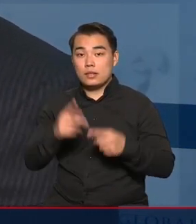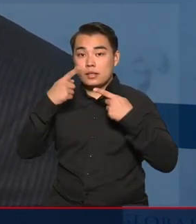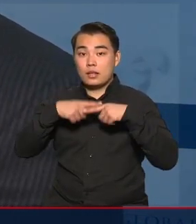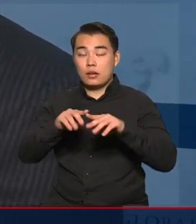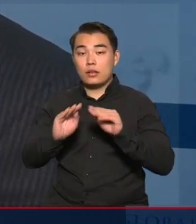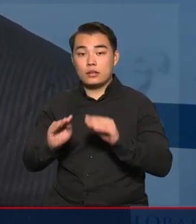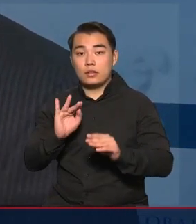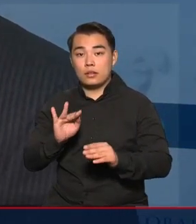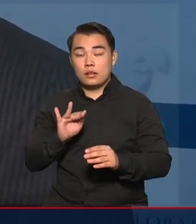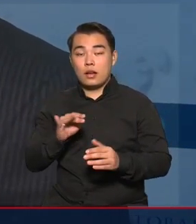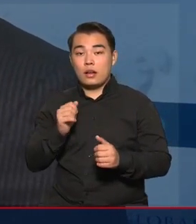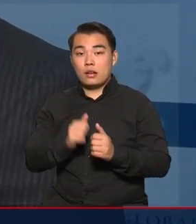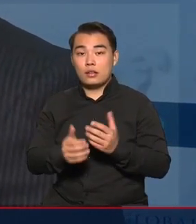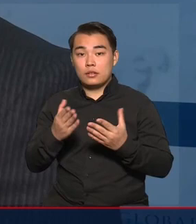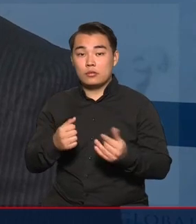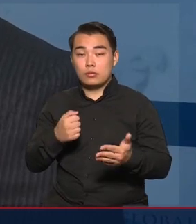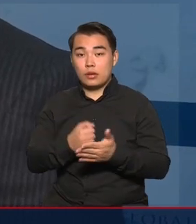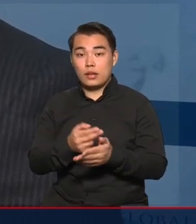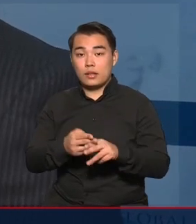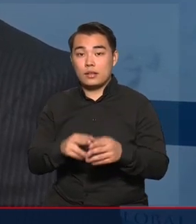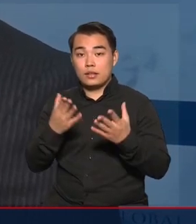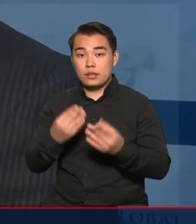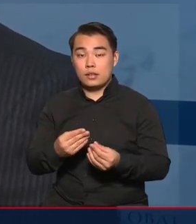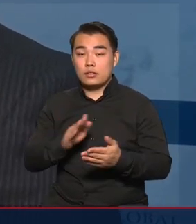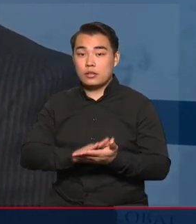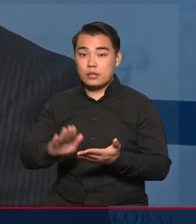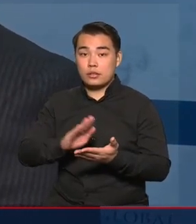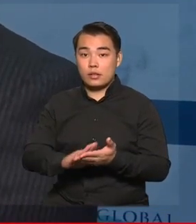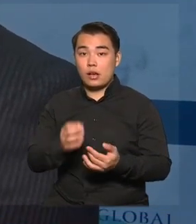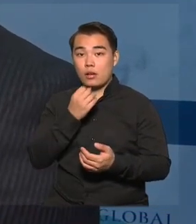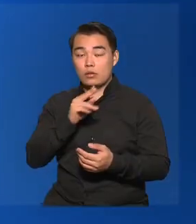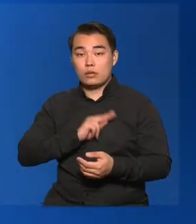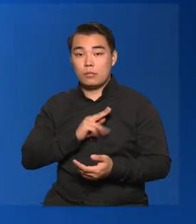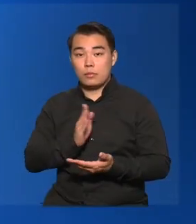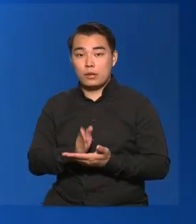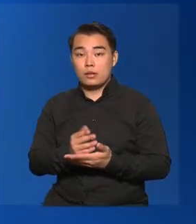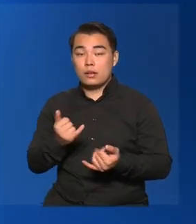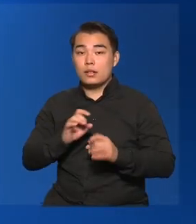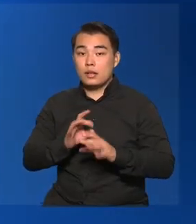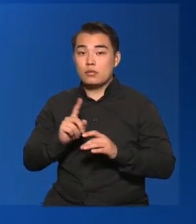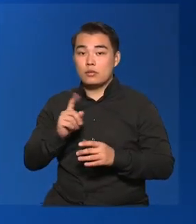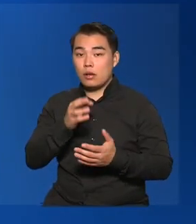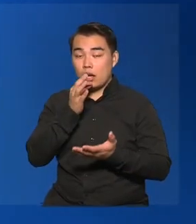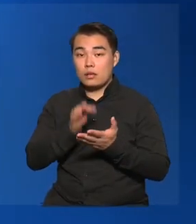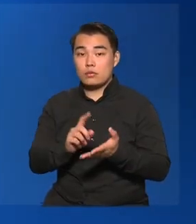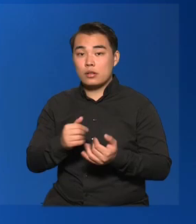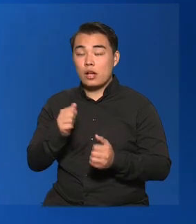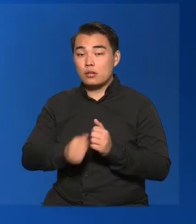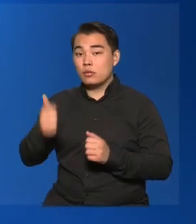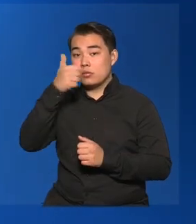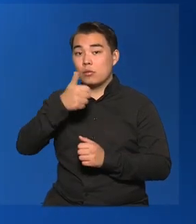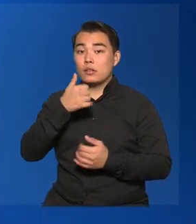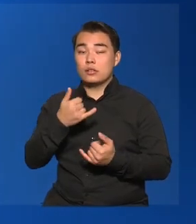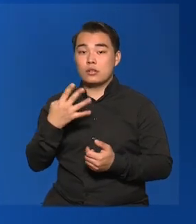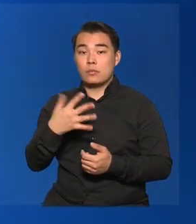оборудованияларымызды. Әлі қазір күнге дейін тазартып, жақсы жұмыс істеп тұр. Айта кетейік, елімізде жыл сайын шамамен 25